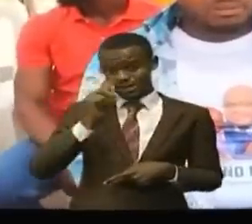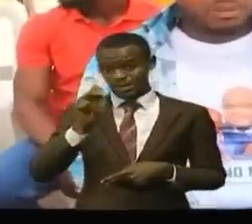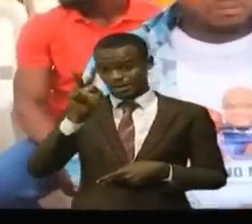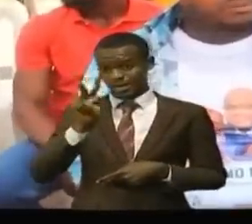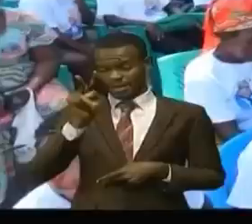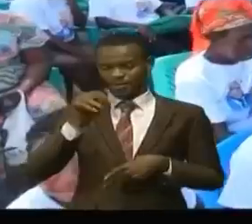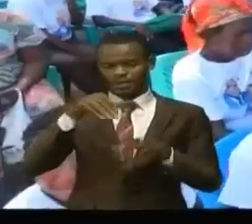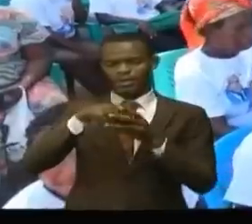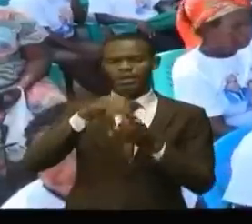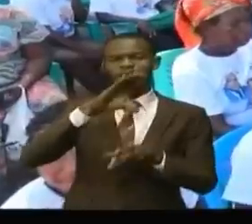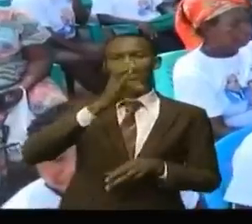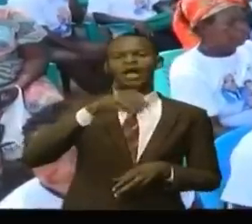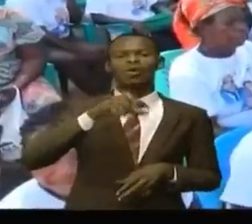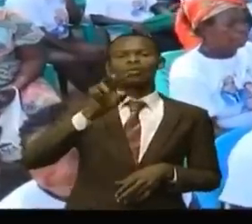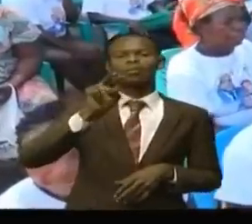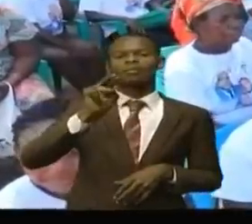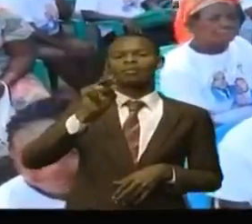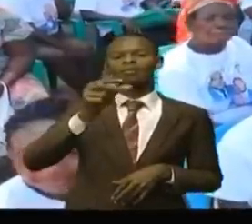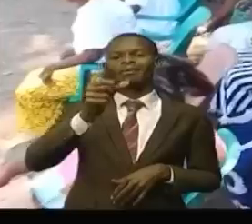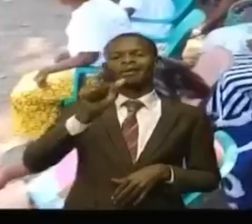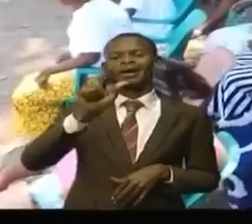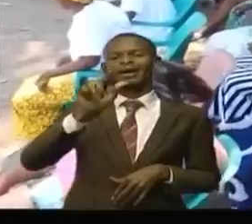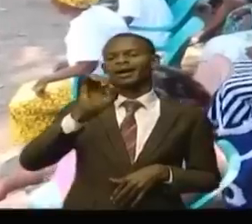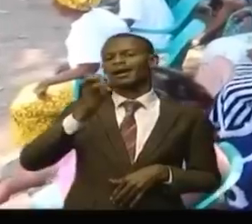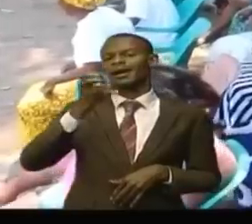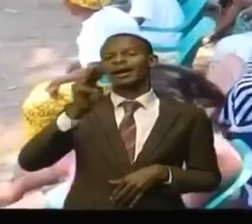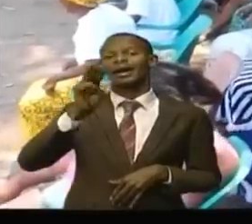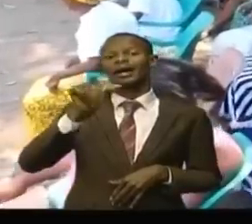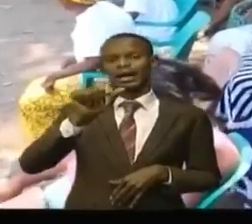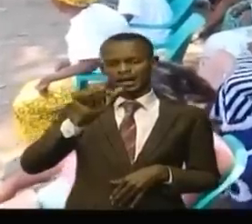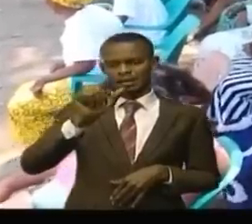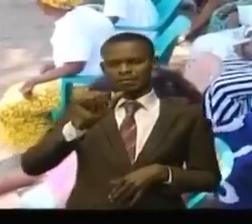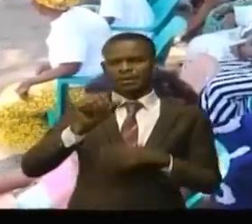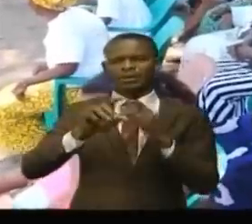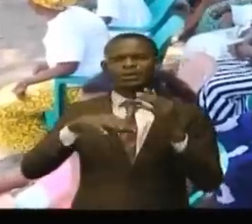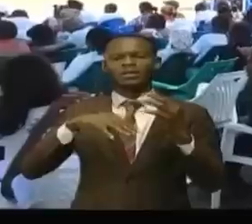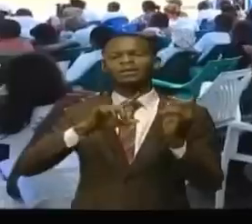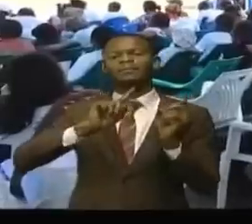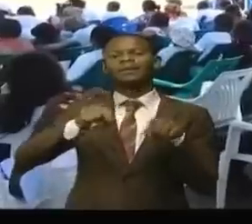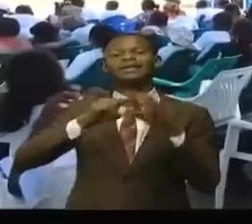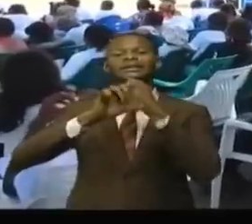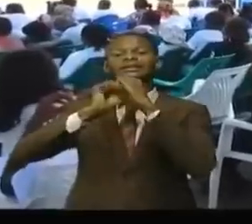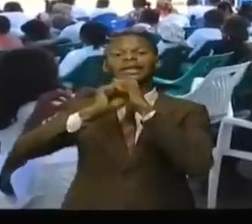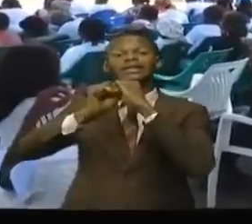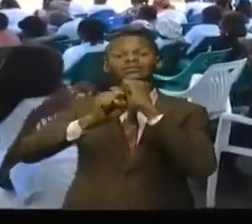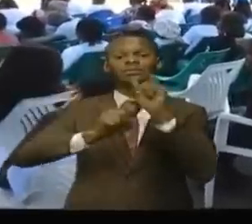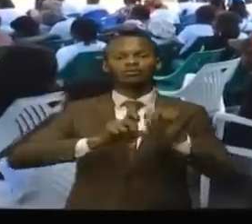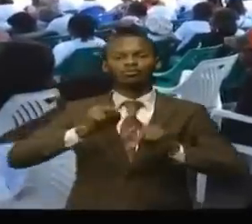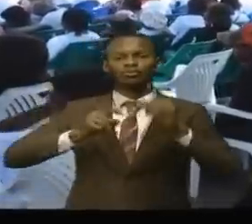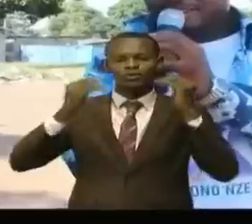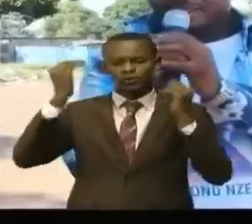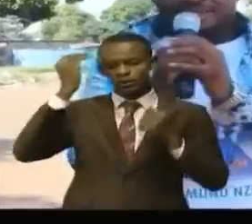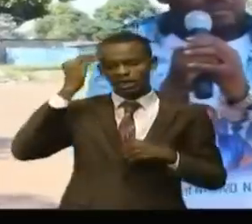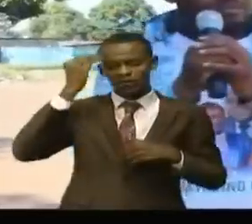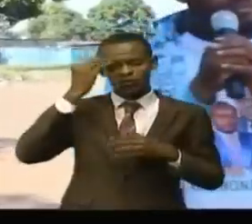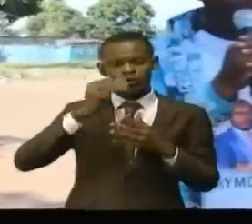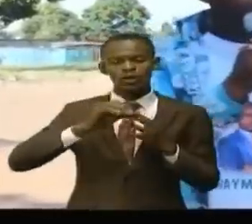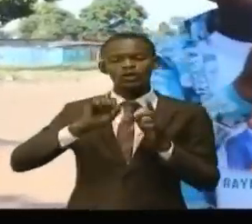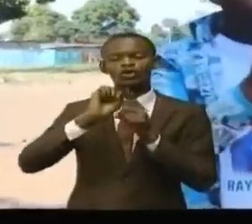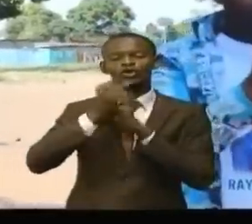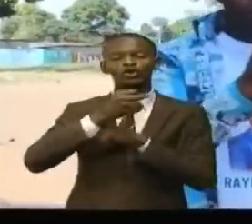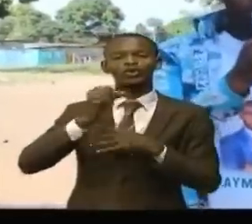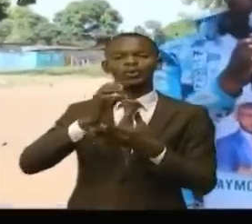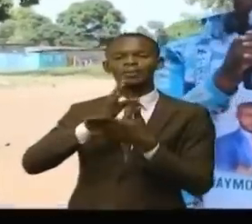pour sensibiliser la population de ce coin sur la situation sécuritaire dans la partie est de la République démocratique du Congo. Selon Raymond